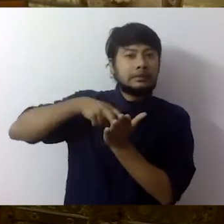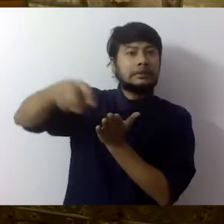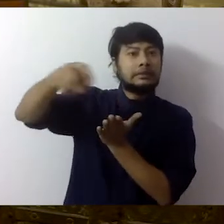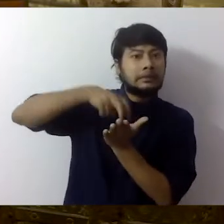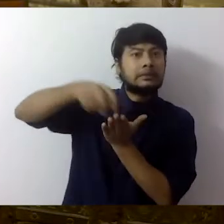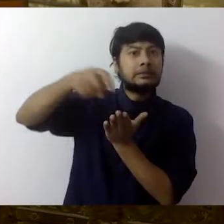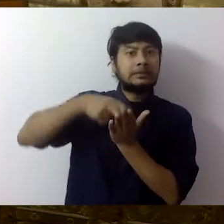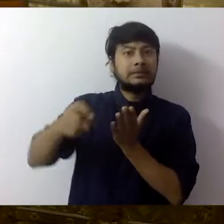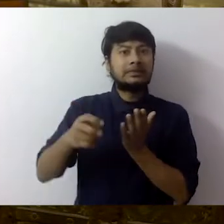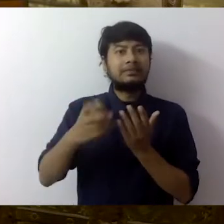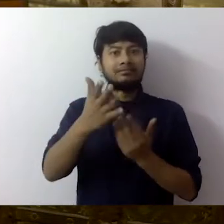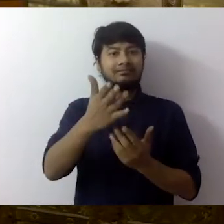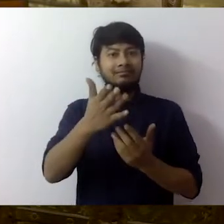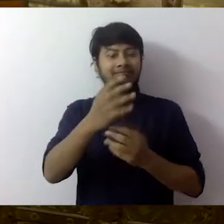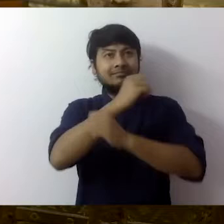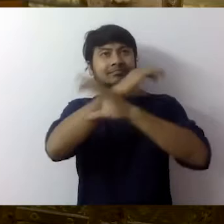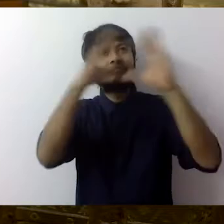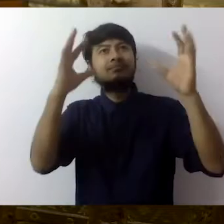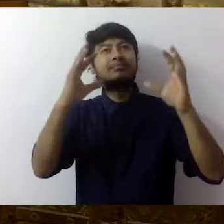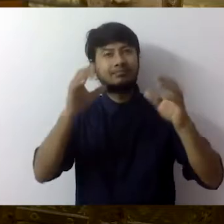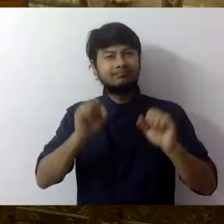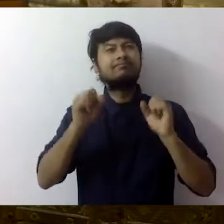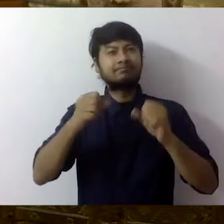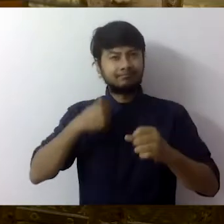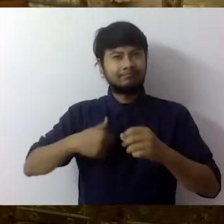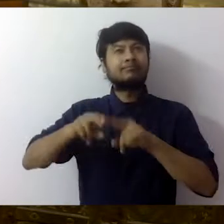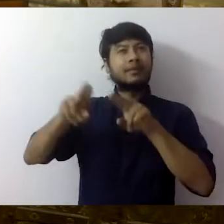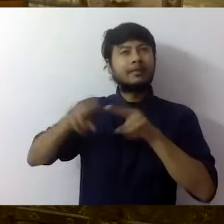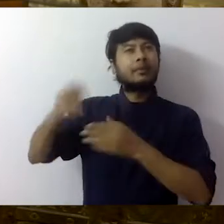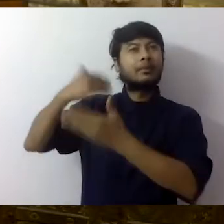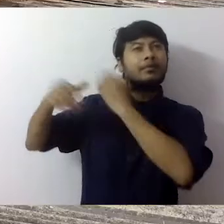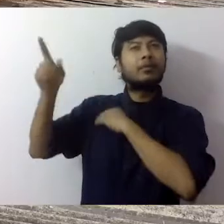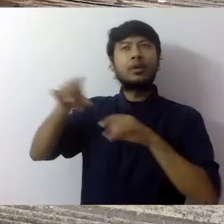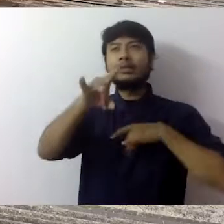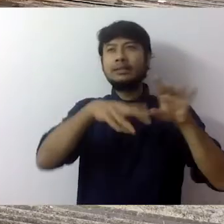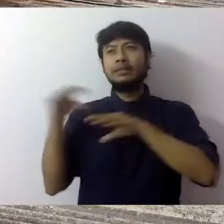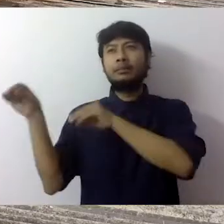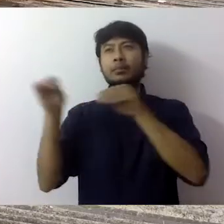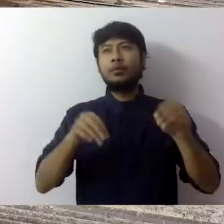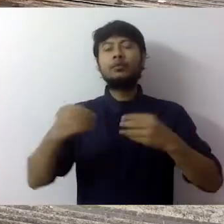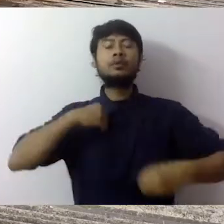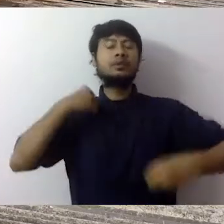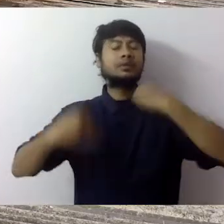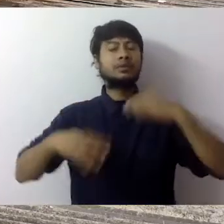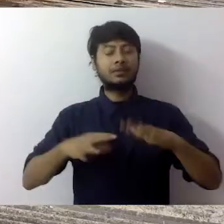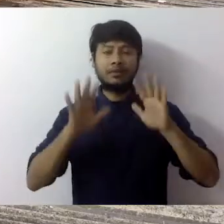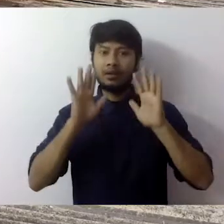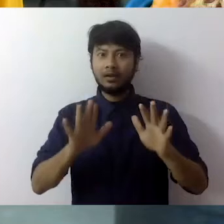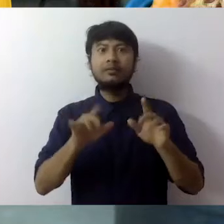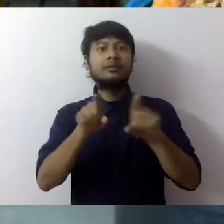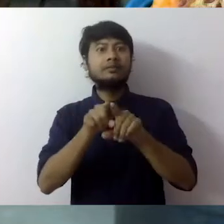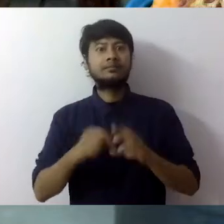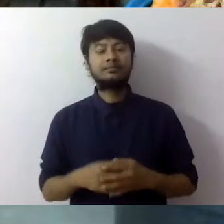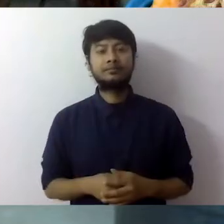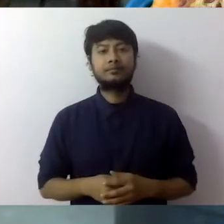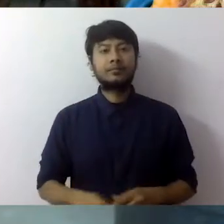arrive with in the big city and how so often they crumble in the struggle for survival. तो